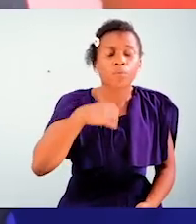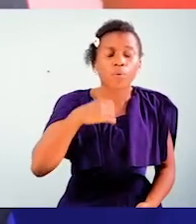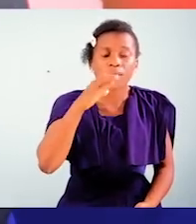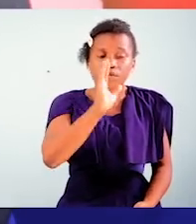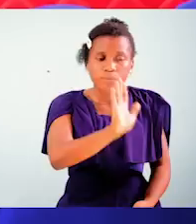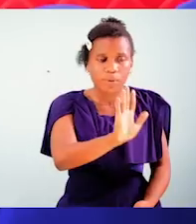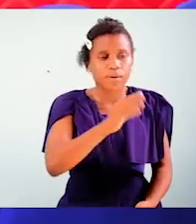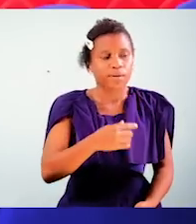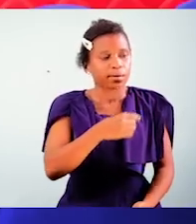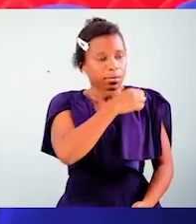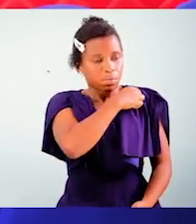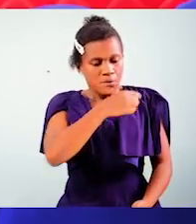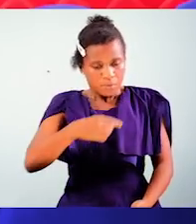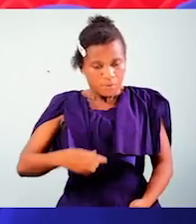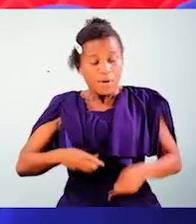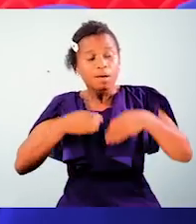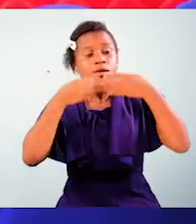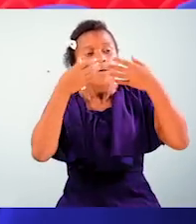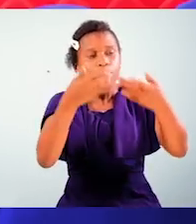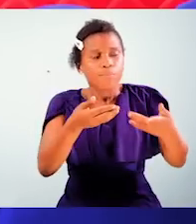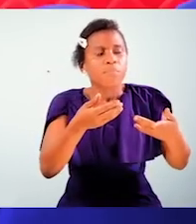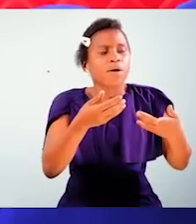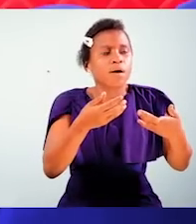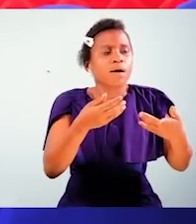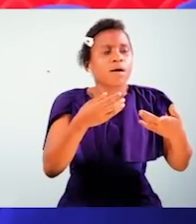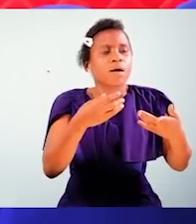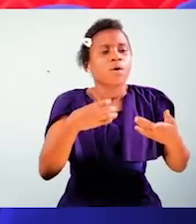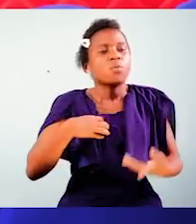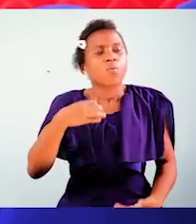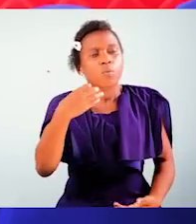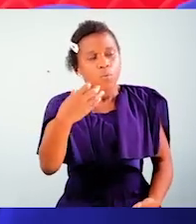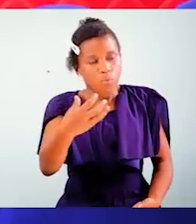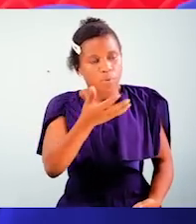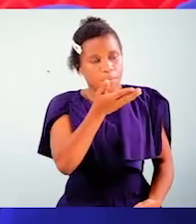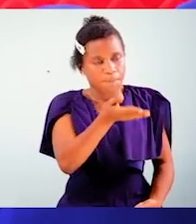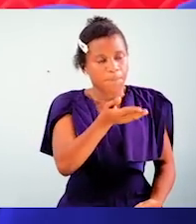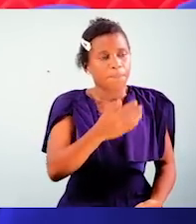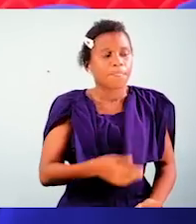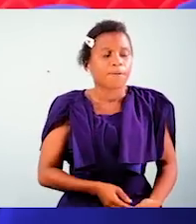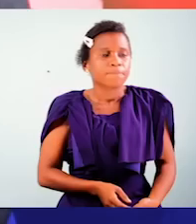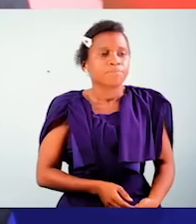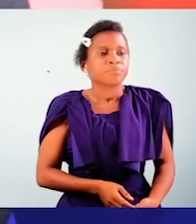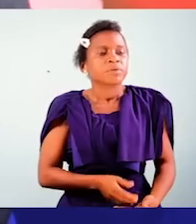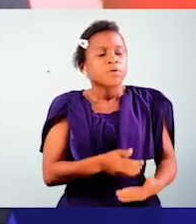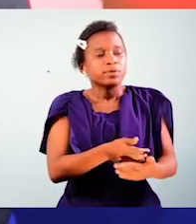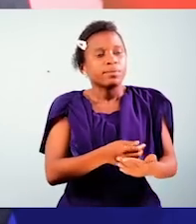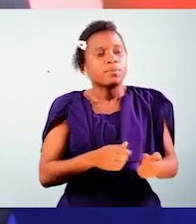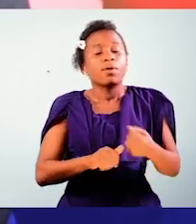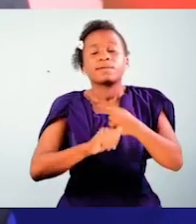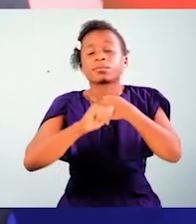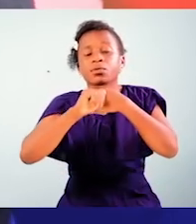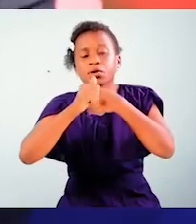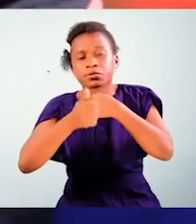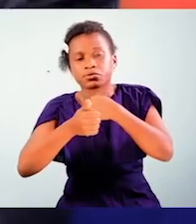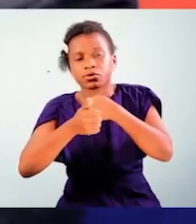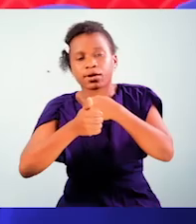Anapaswa kuyafuata sababu yeye ndo anafanya shughuli kwa niaba yake. Lakini kuna